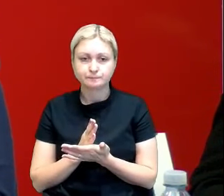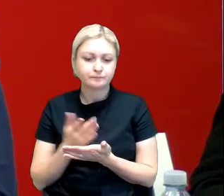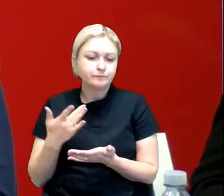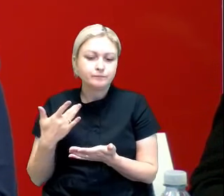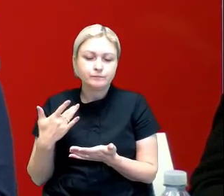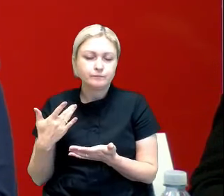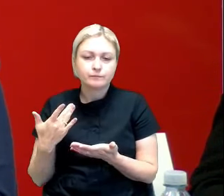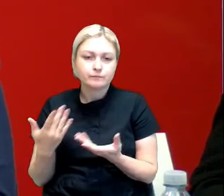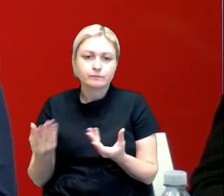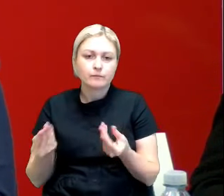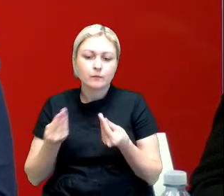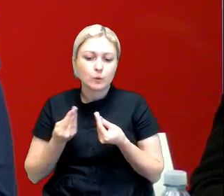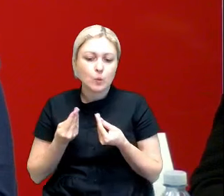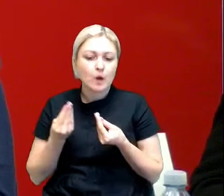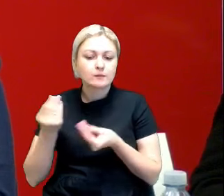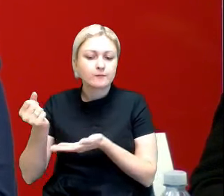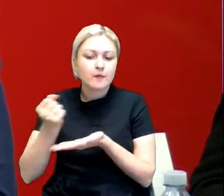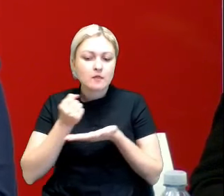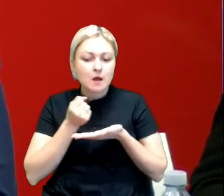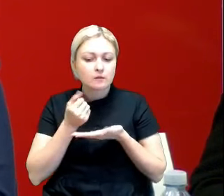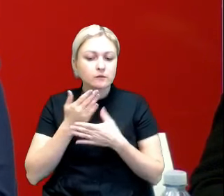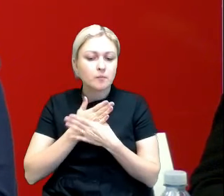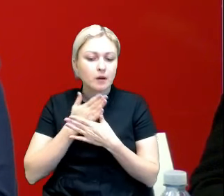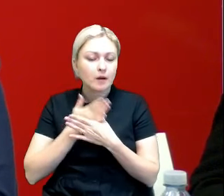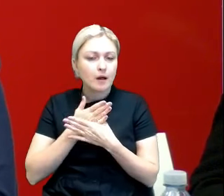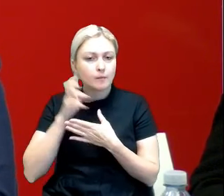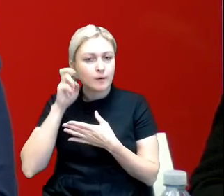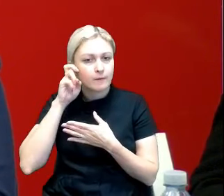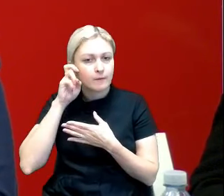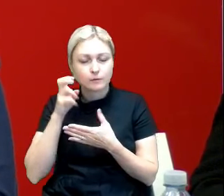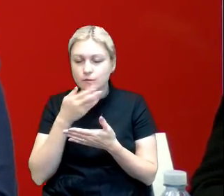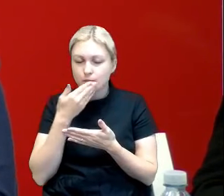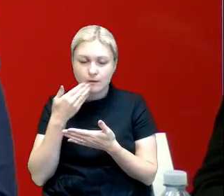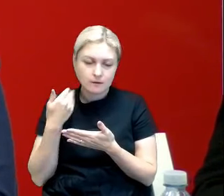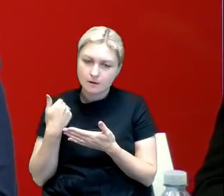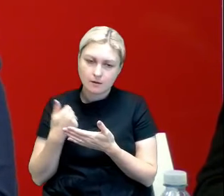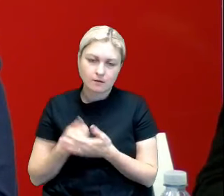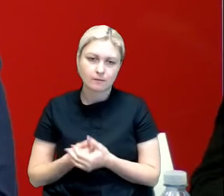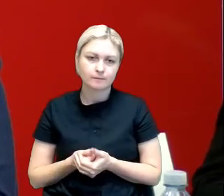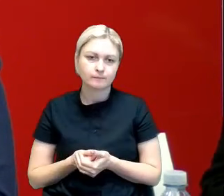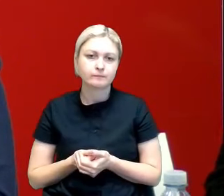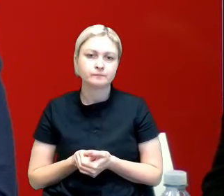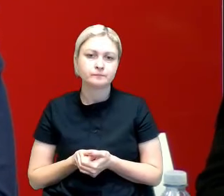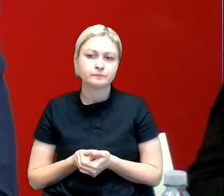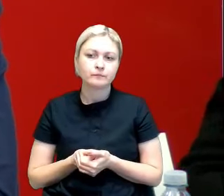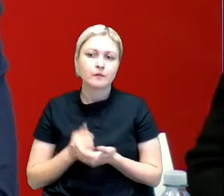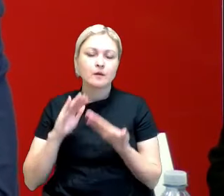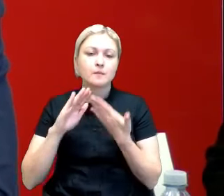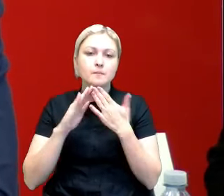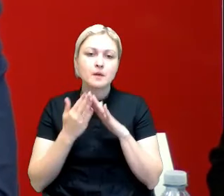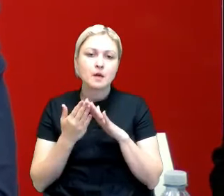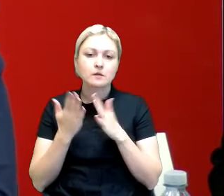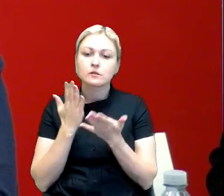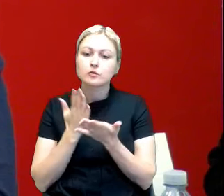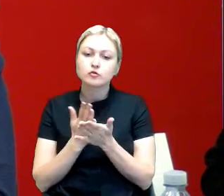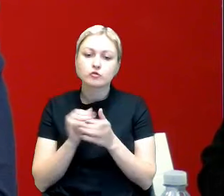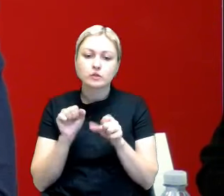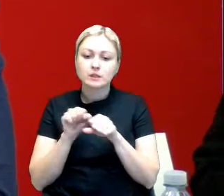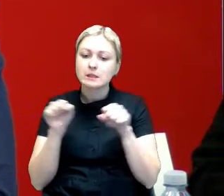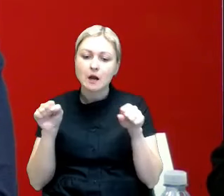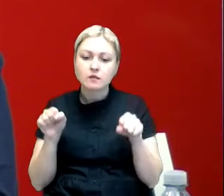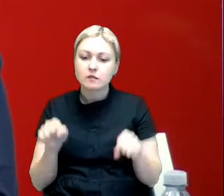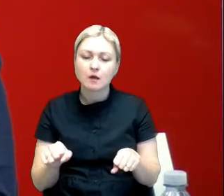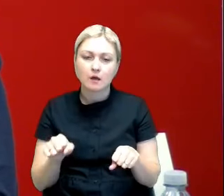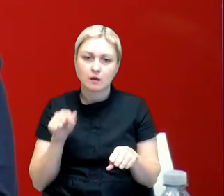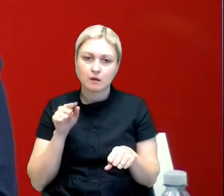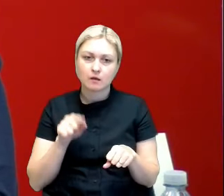tai naują finansinę pagalbą iš vyriausybės nėra nors kaip sakiau šitas miestas yra labai strategiškai ypatingai strategiškai